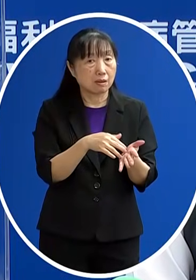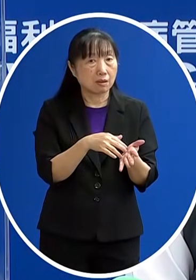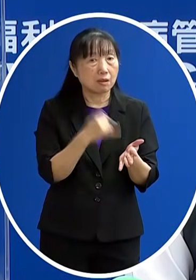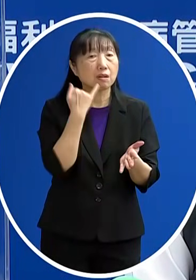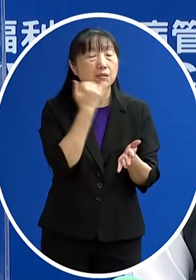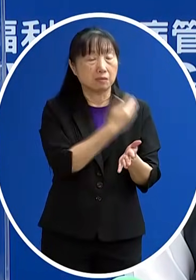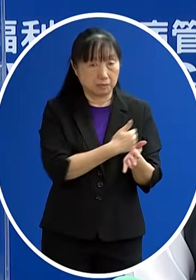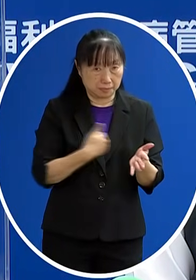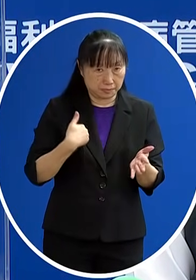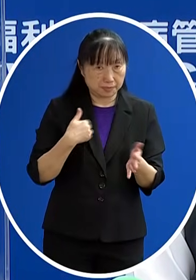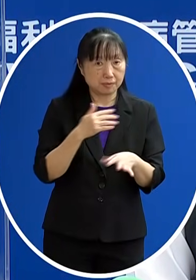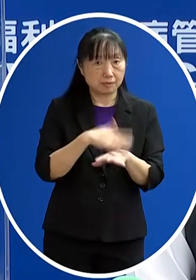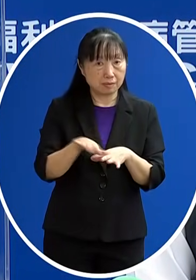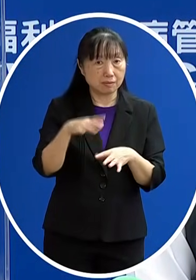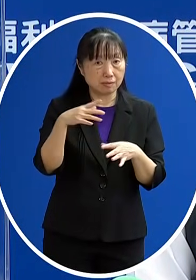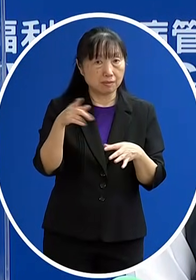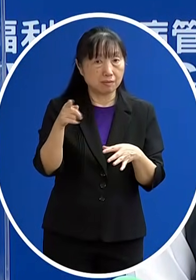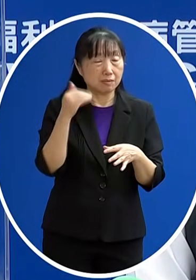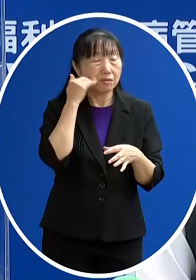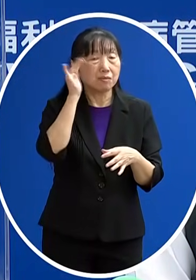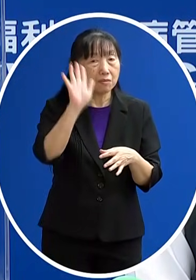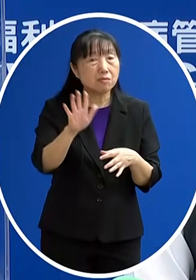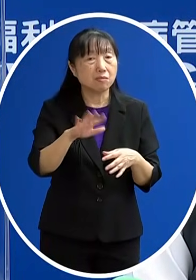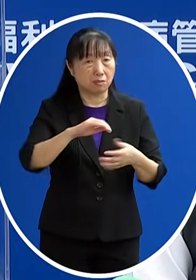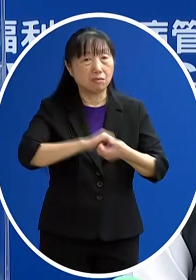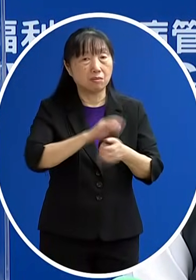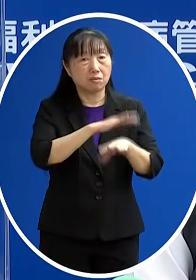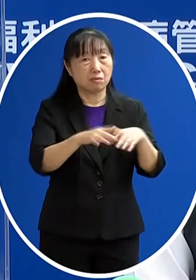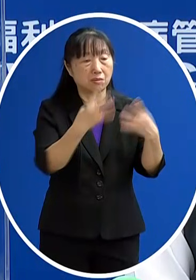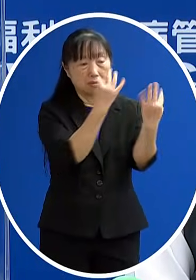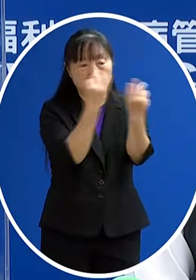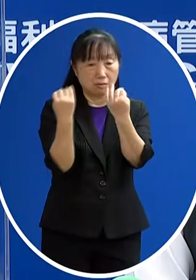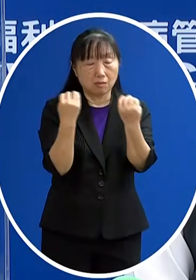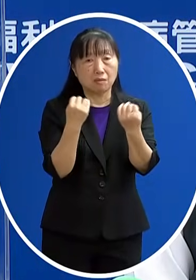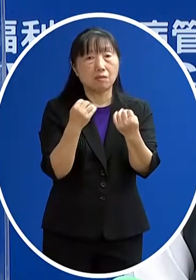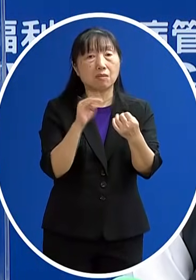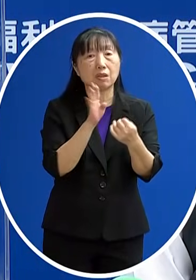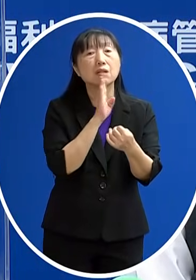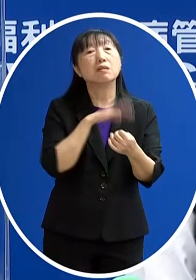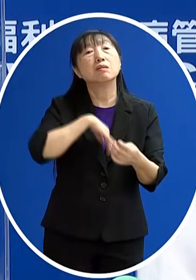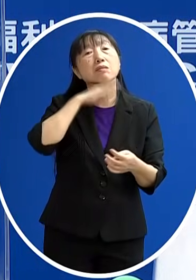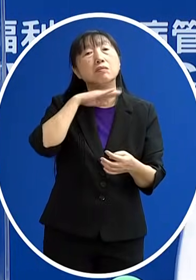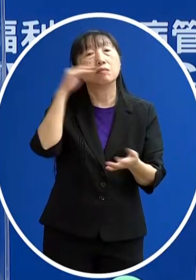是会 列在我们的案号里面，所以我们等最后的结果清楚跟大家报告。